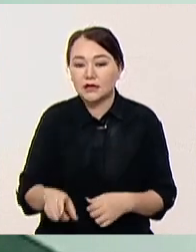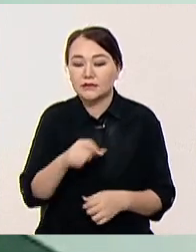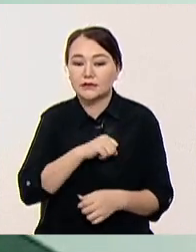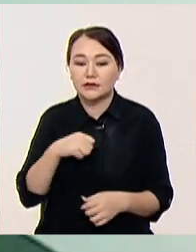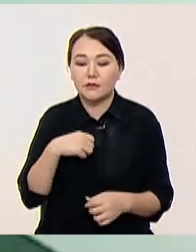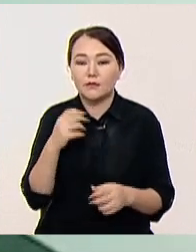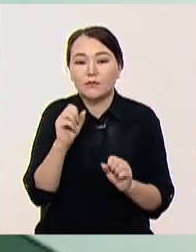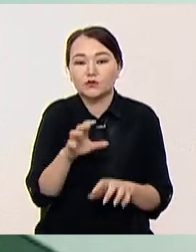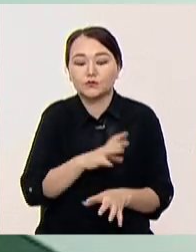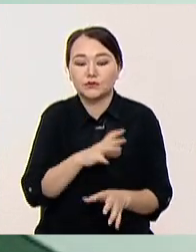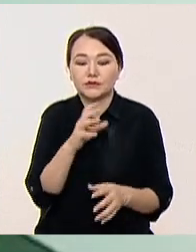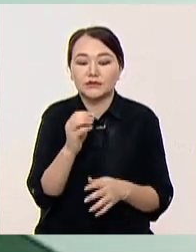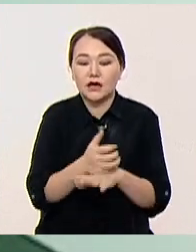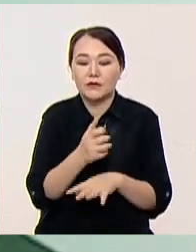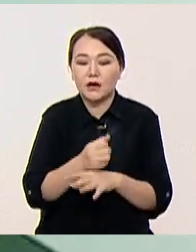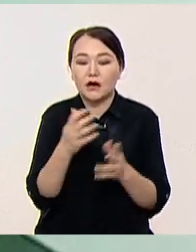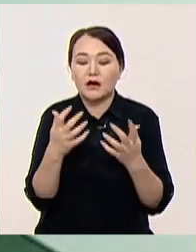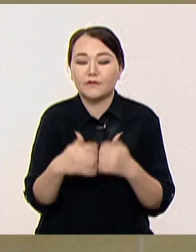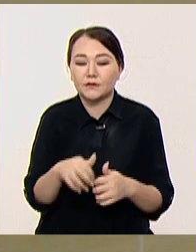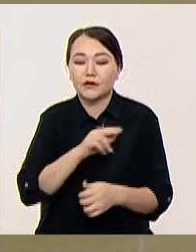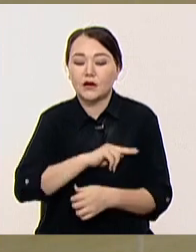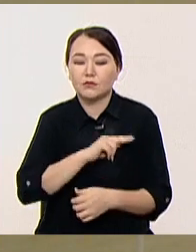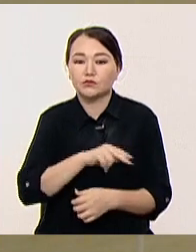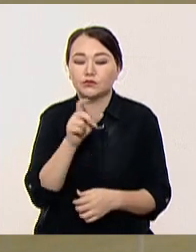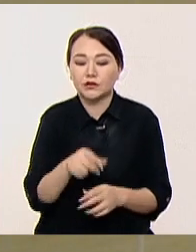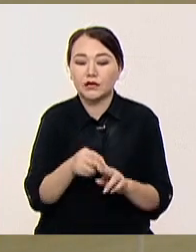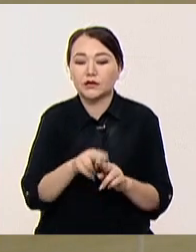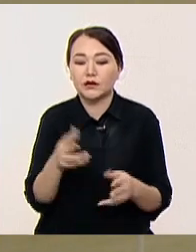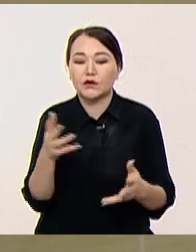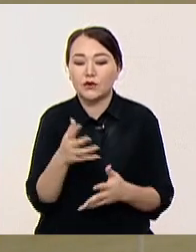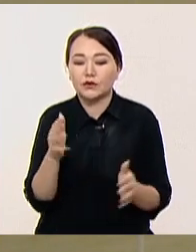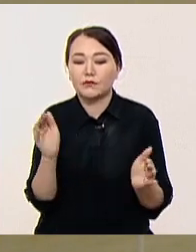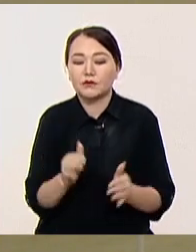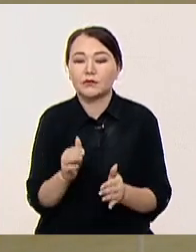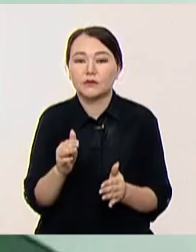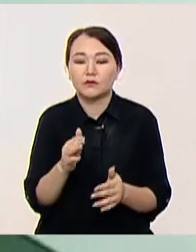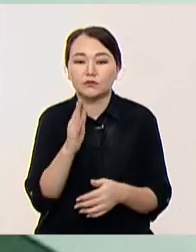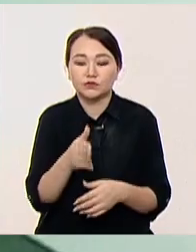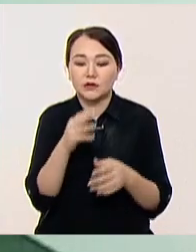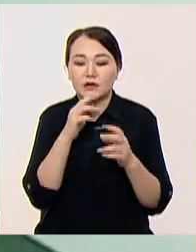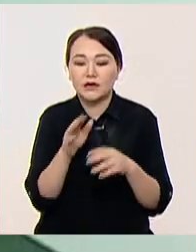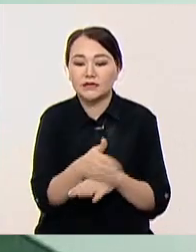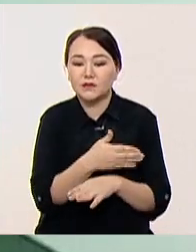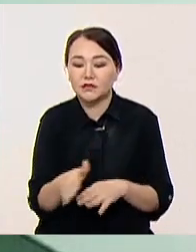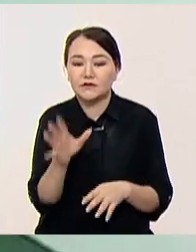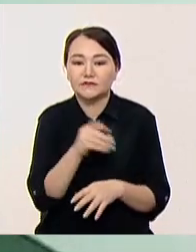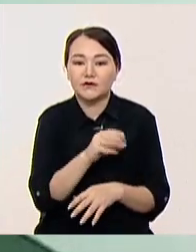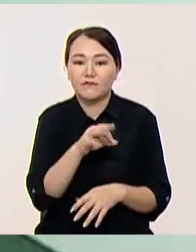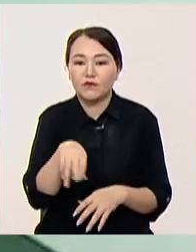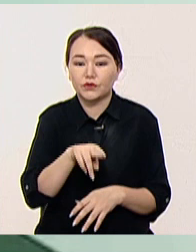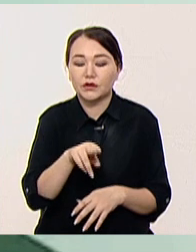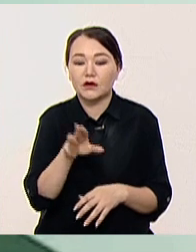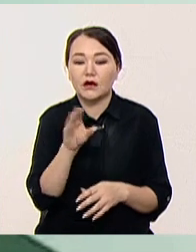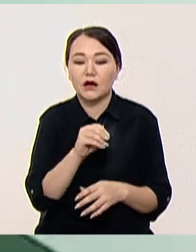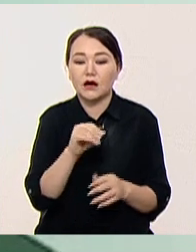с, так скажем, заработка автоматически работник, да, это будет какой-то минимальный, будет распределяться во все фонды, а